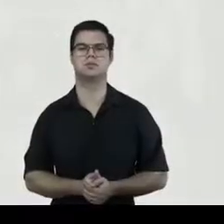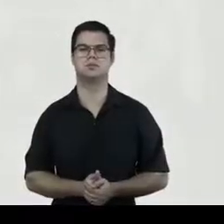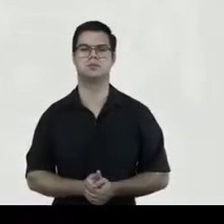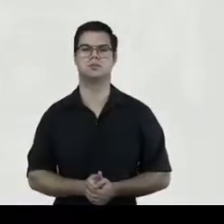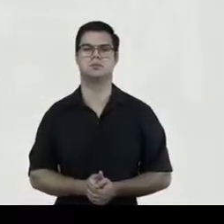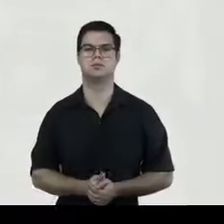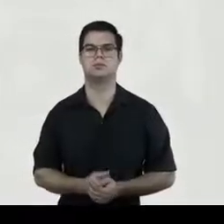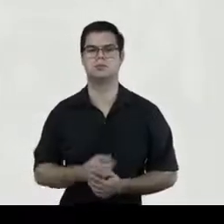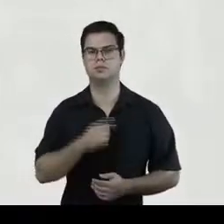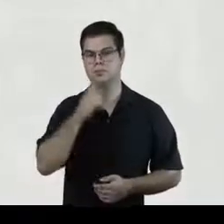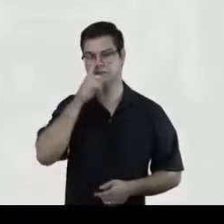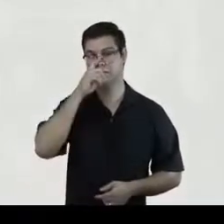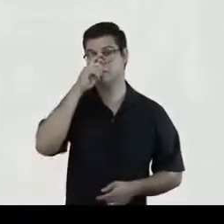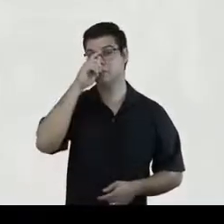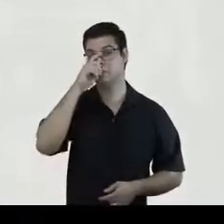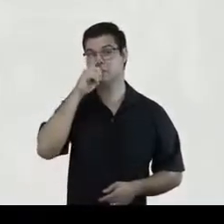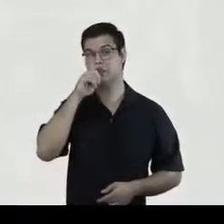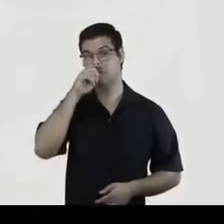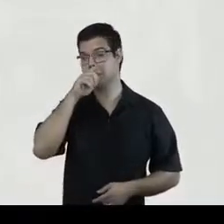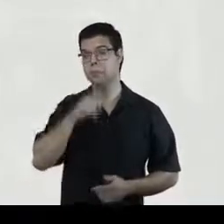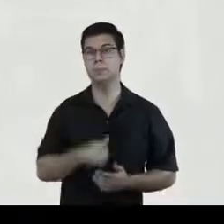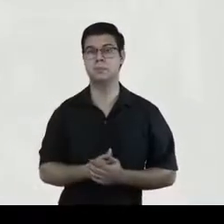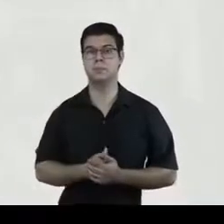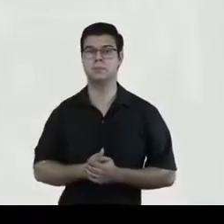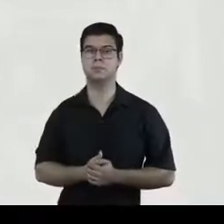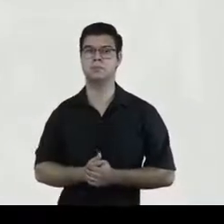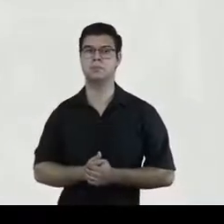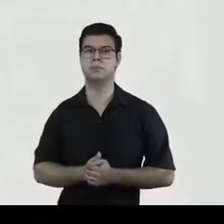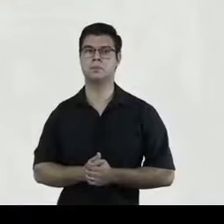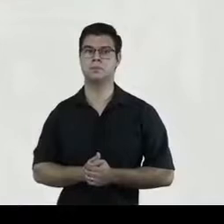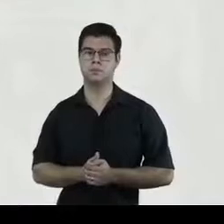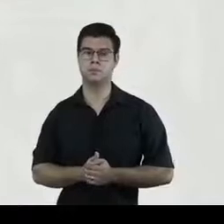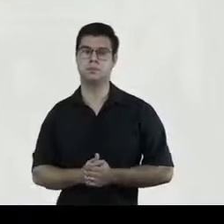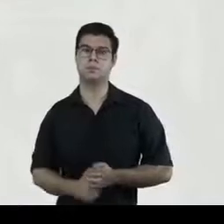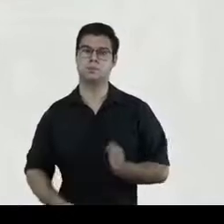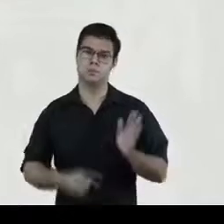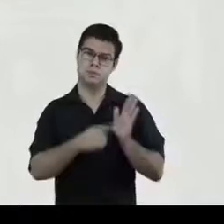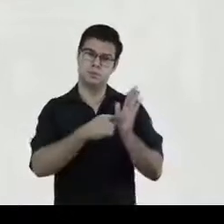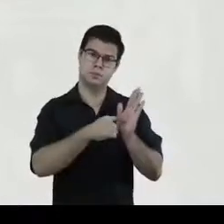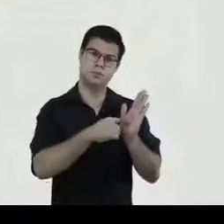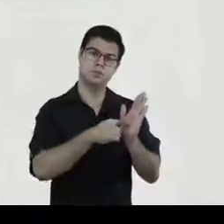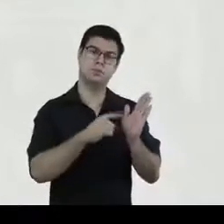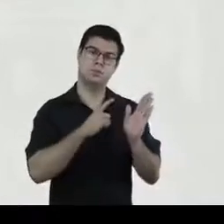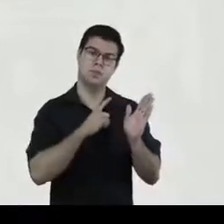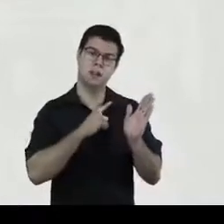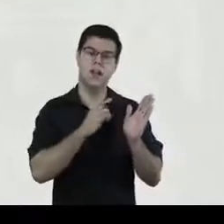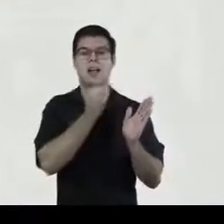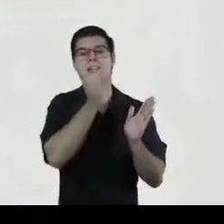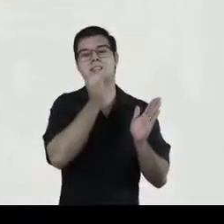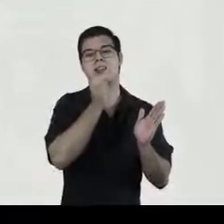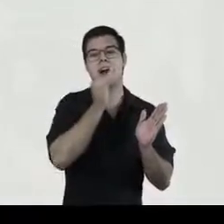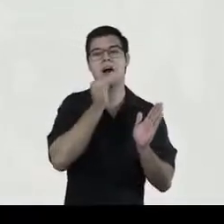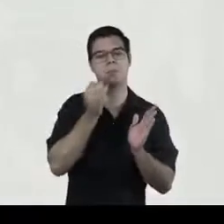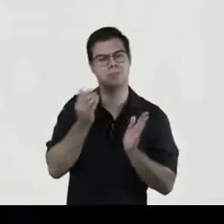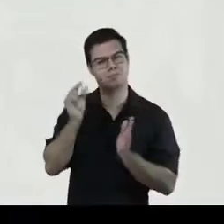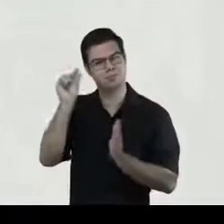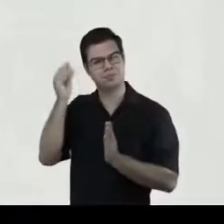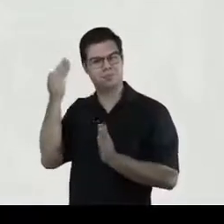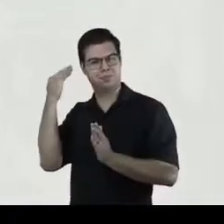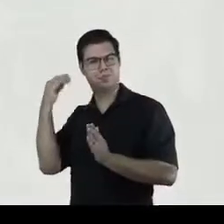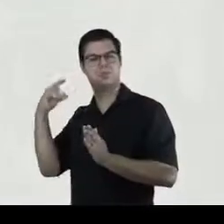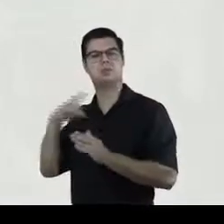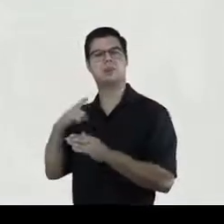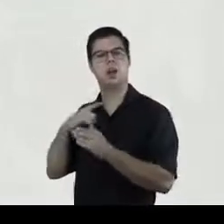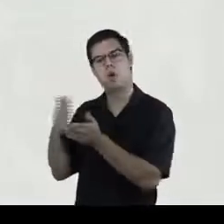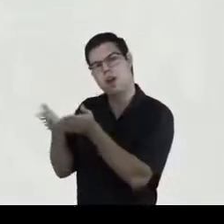Il y donne un exemple récent dans une librairie parisienne. On va peut-être